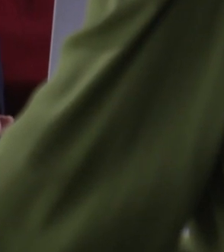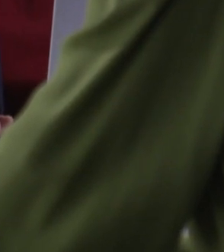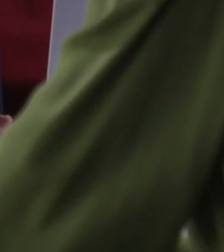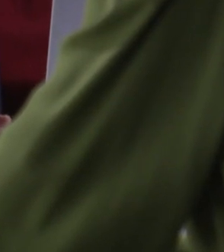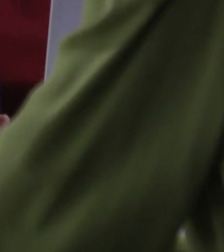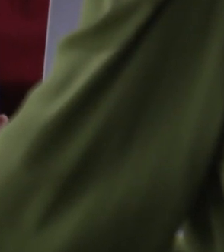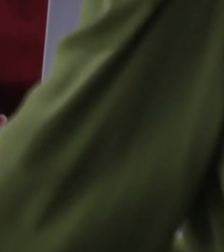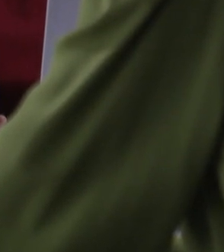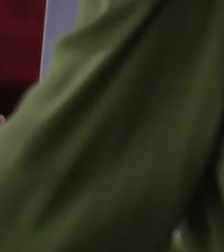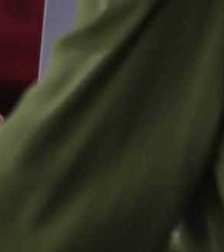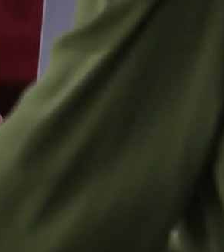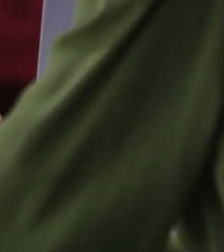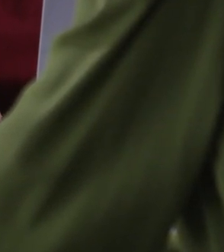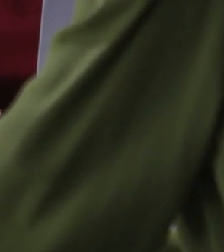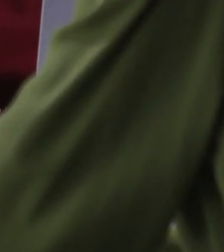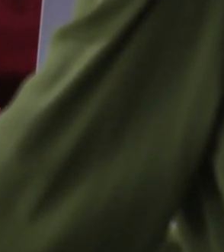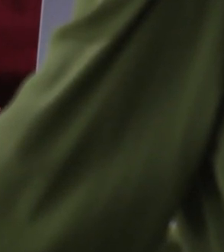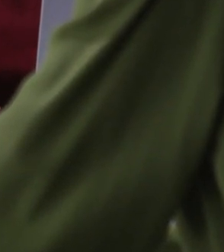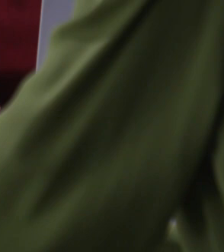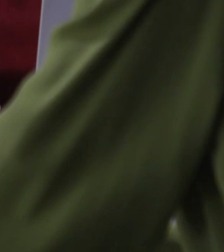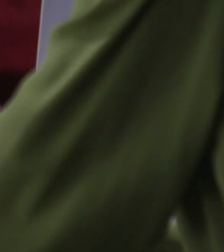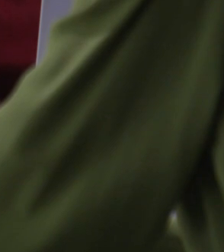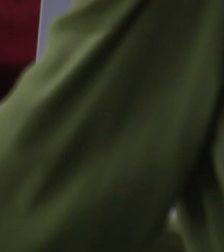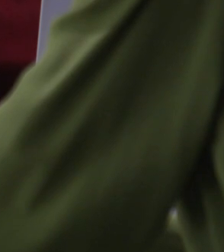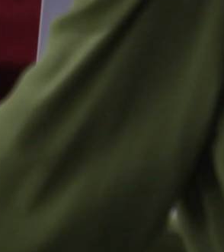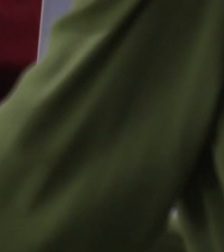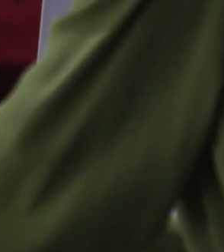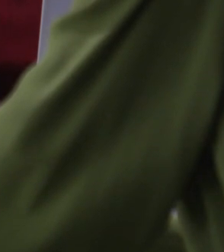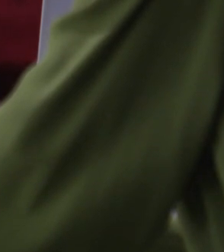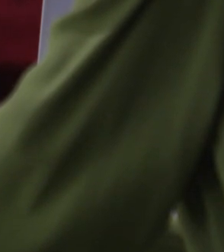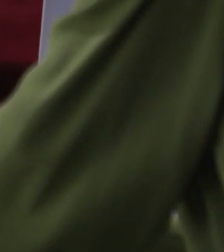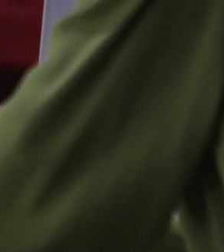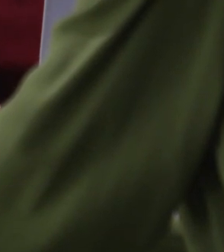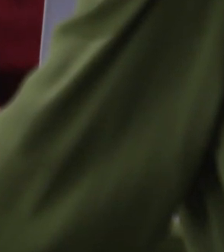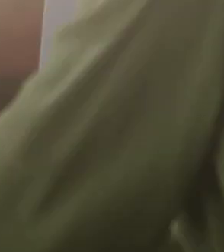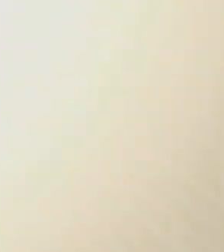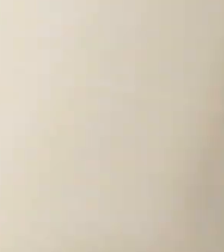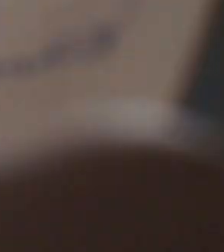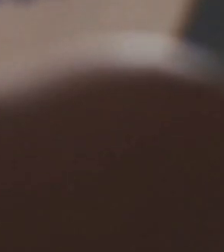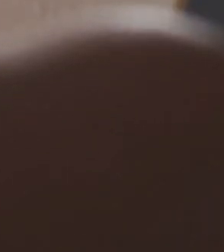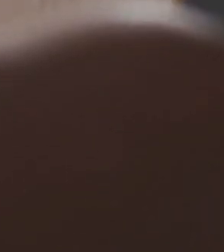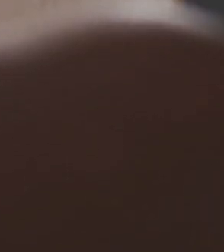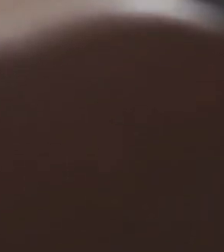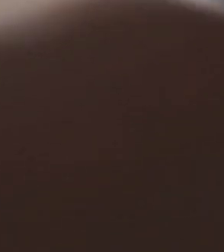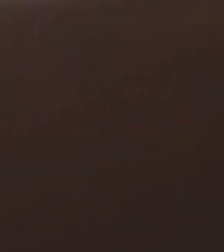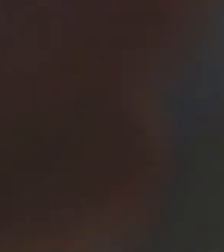บัญญัติศัพท์ให้กับเราว่าใช้ท่ามือนี้นะใช้ท่ามือนี้นะโอเคเราก็ถือว่าล่ามทุกคนใช้เหมือนกันหมด